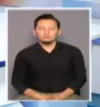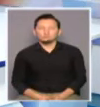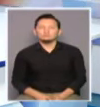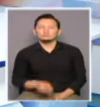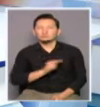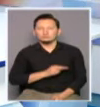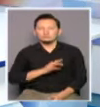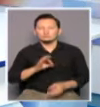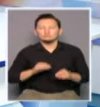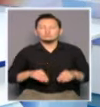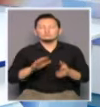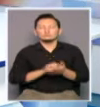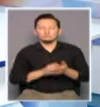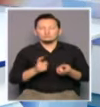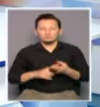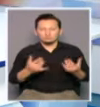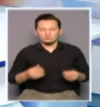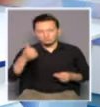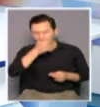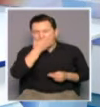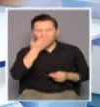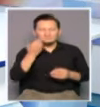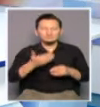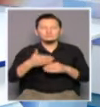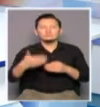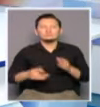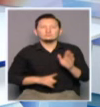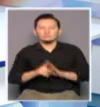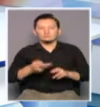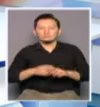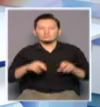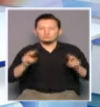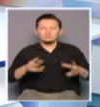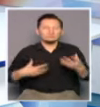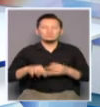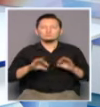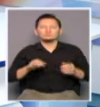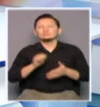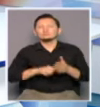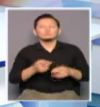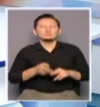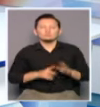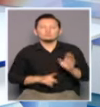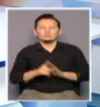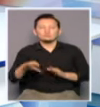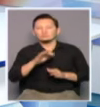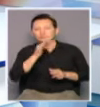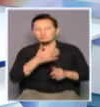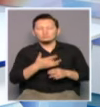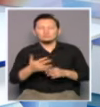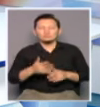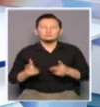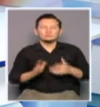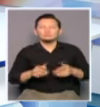Работы по озеленению города в этом году начались с опозданием. По словам специалистов, основной причиной этого является несвоевременное